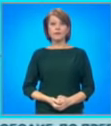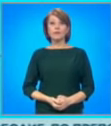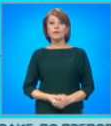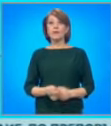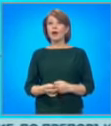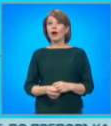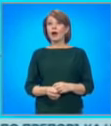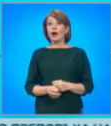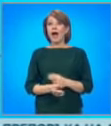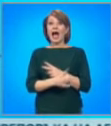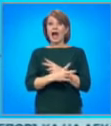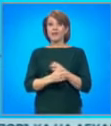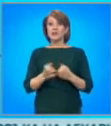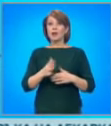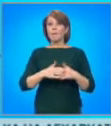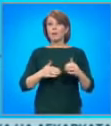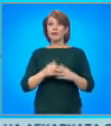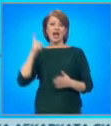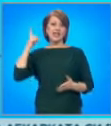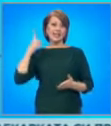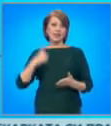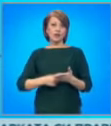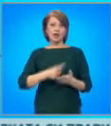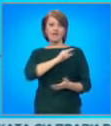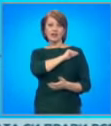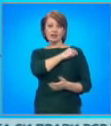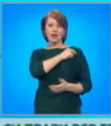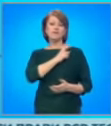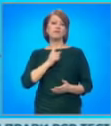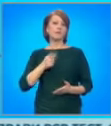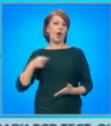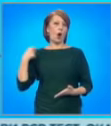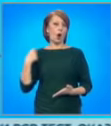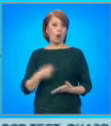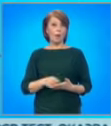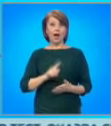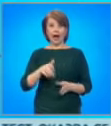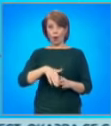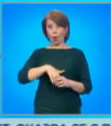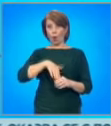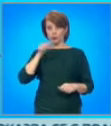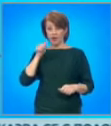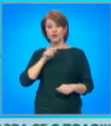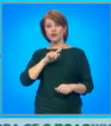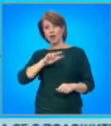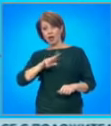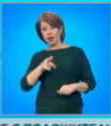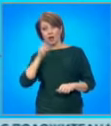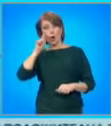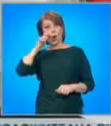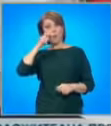А Австрия подготвя задължителна вакцинация и солени глоби, ако откажеш или обжалваш в съда. Днес